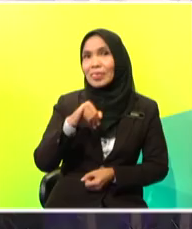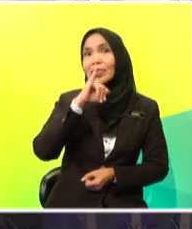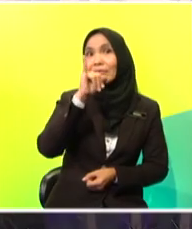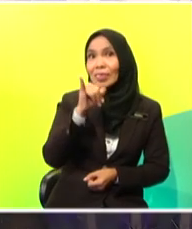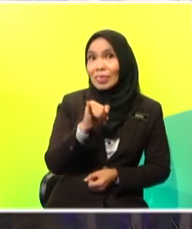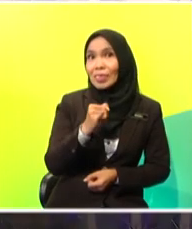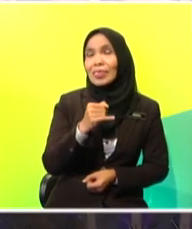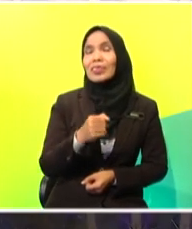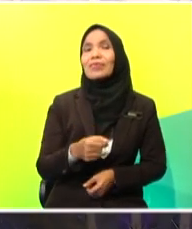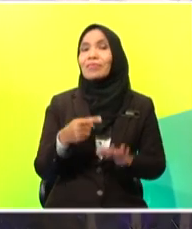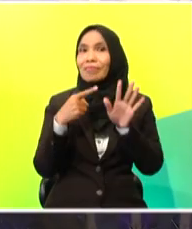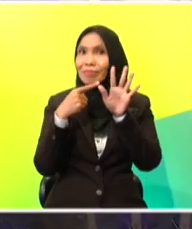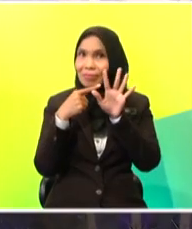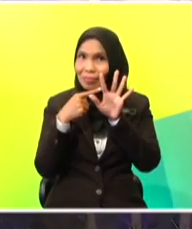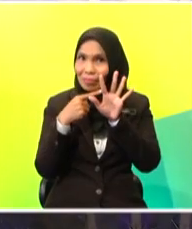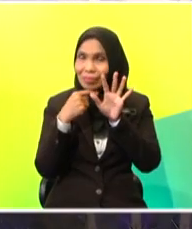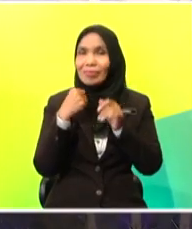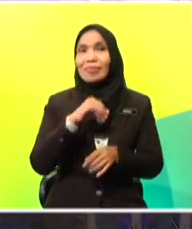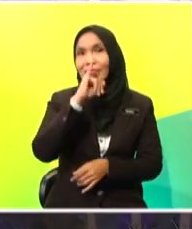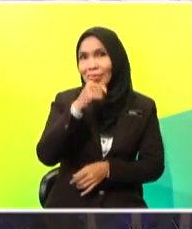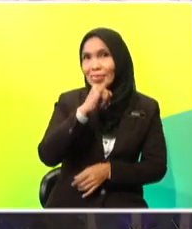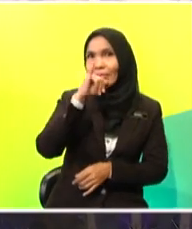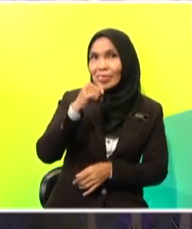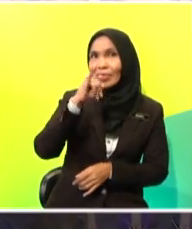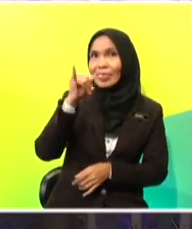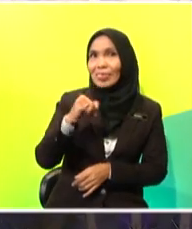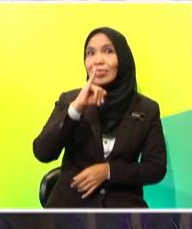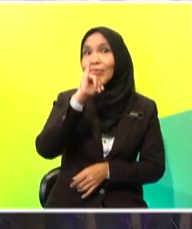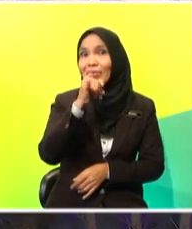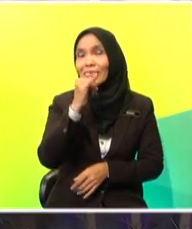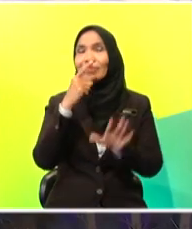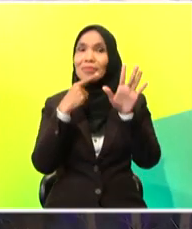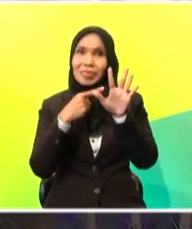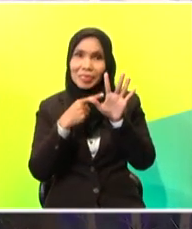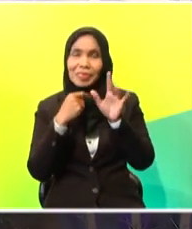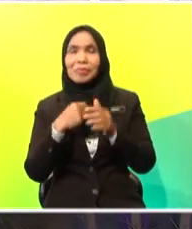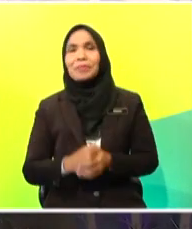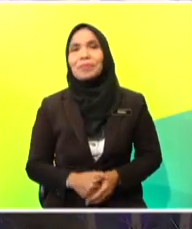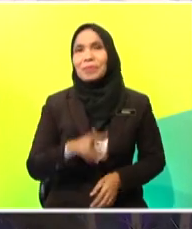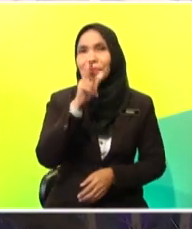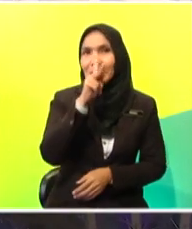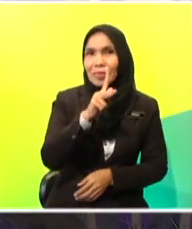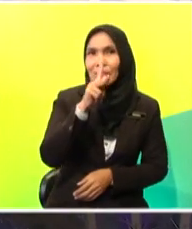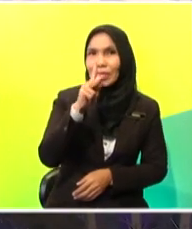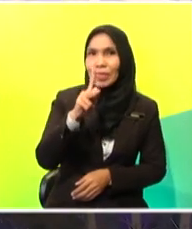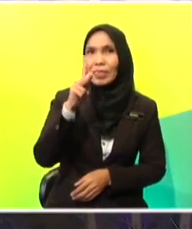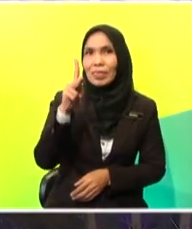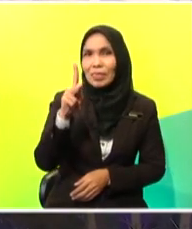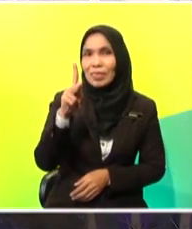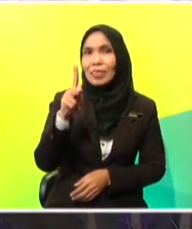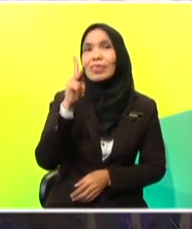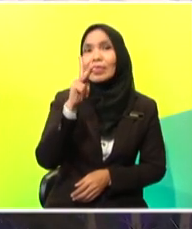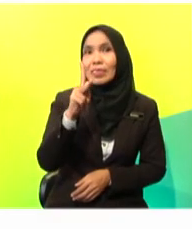Rich jjj sejari es kekekeke